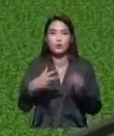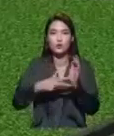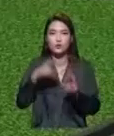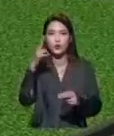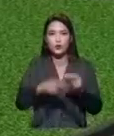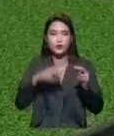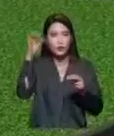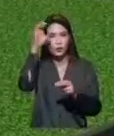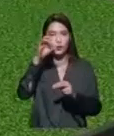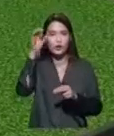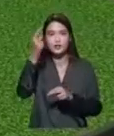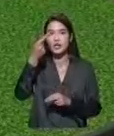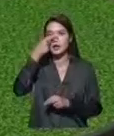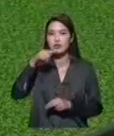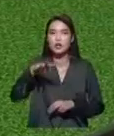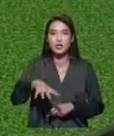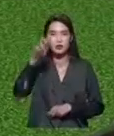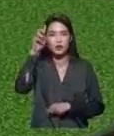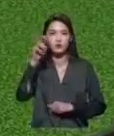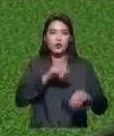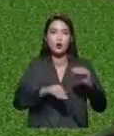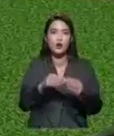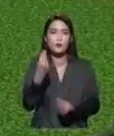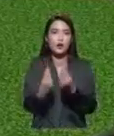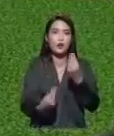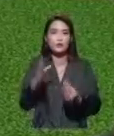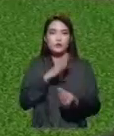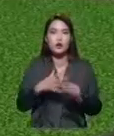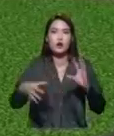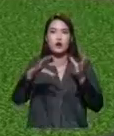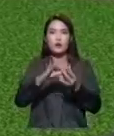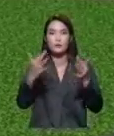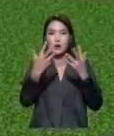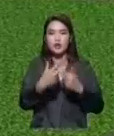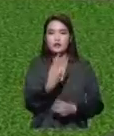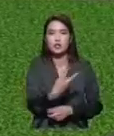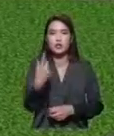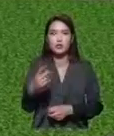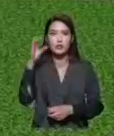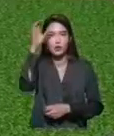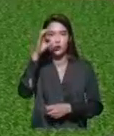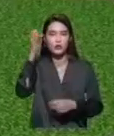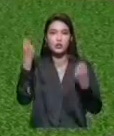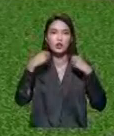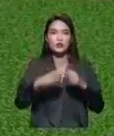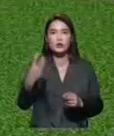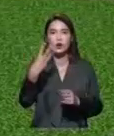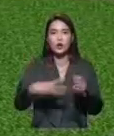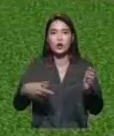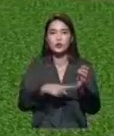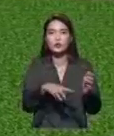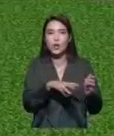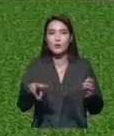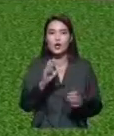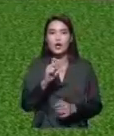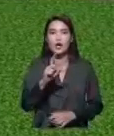финалында Өзбекстан құрамасы Таиландтың ұлттық құрамасымен ойнады. Қорытынды есеп 2-1 Өзбекстанның жеңісі. 37-ші